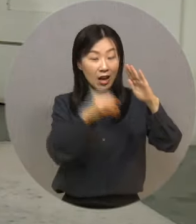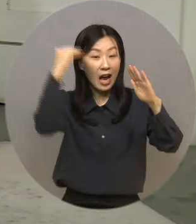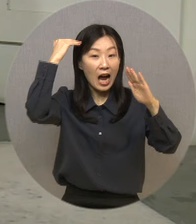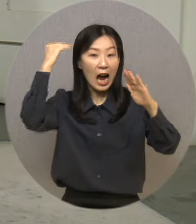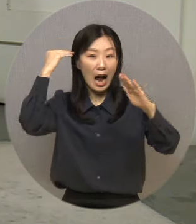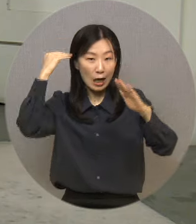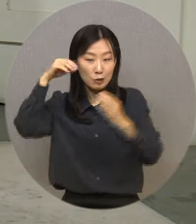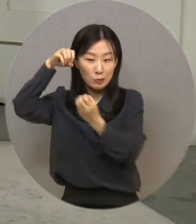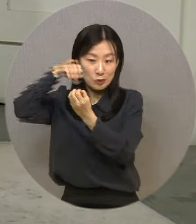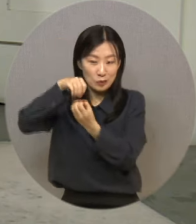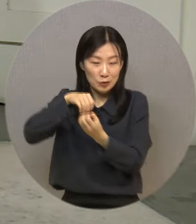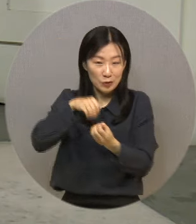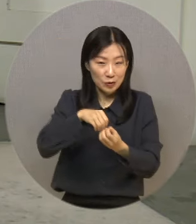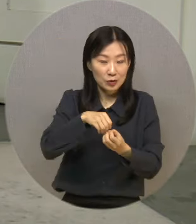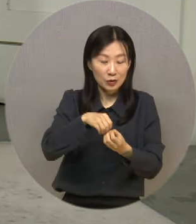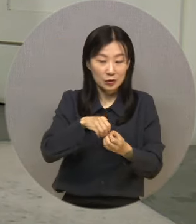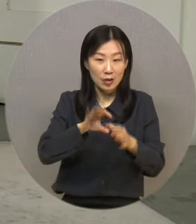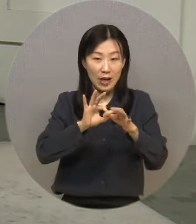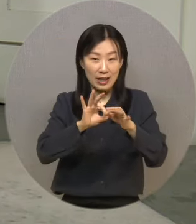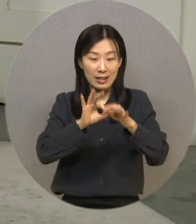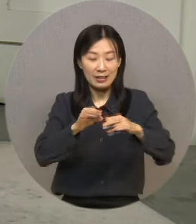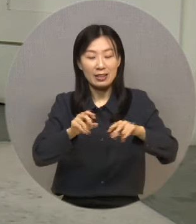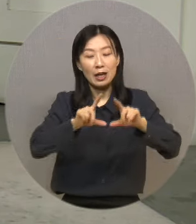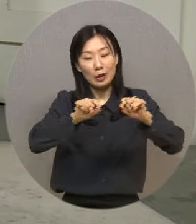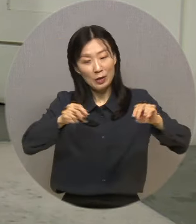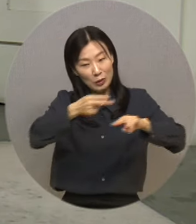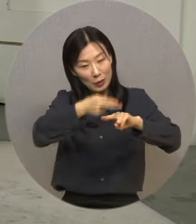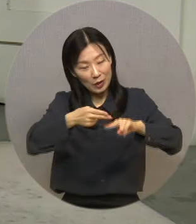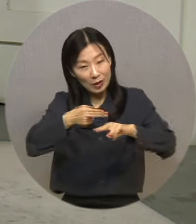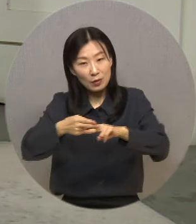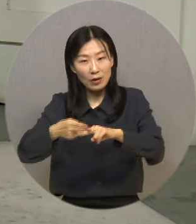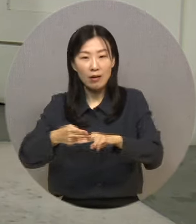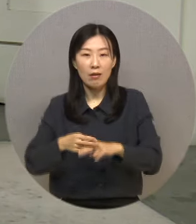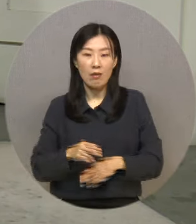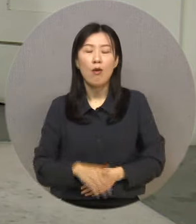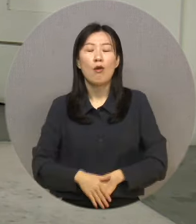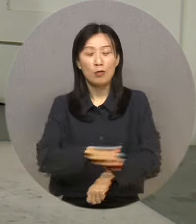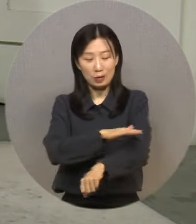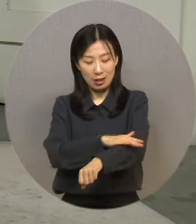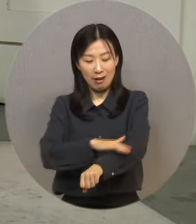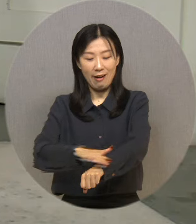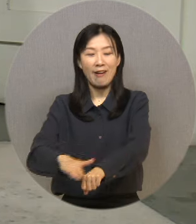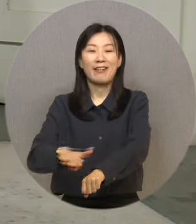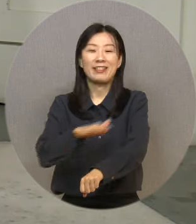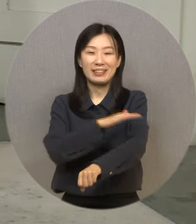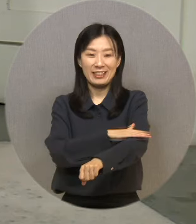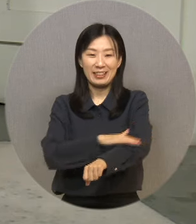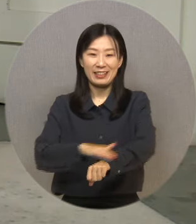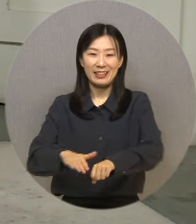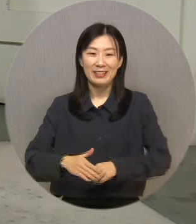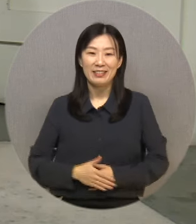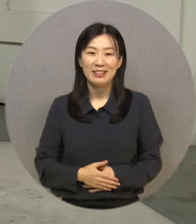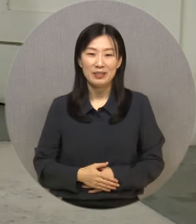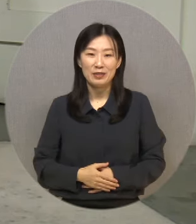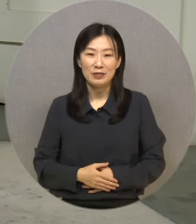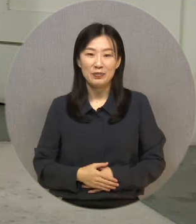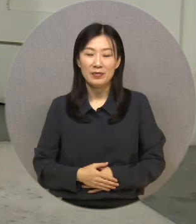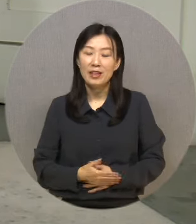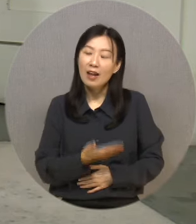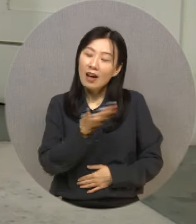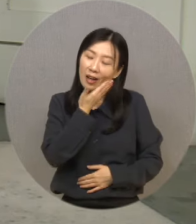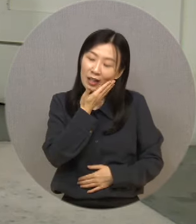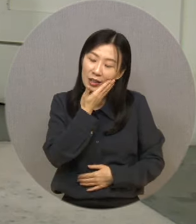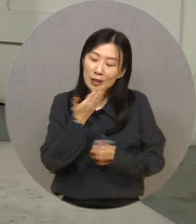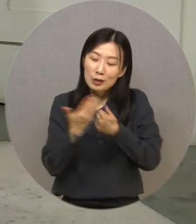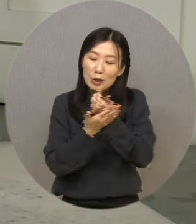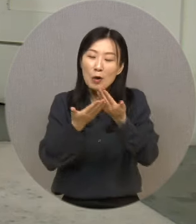맞는 음식도 네네. 하시고. 예예 예, 맞아요. 예, 아우 너무 너무 잘하시는 거예요. 네. 기운 받는 며느리실